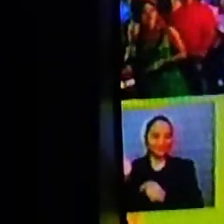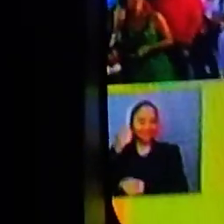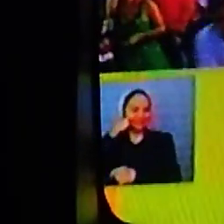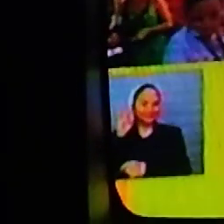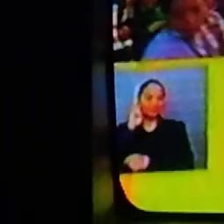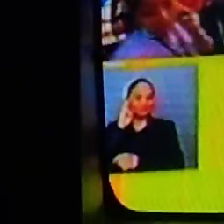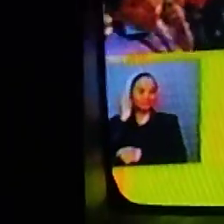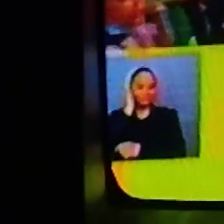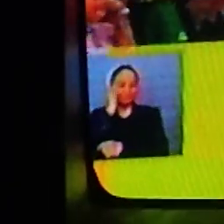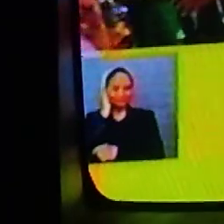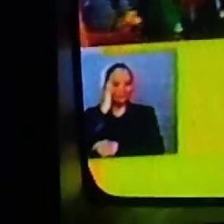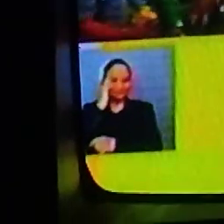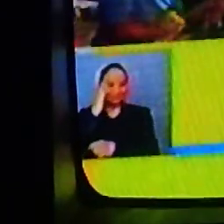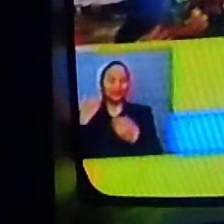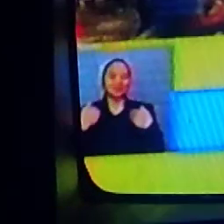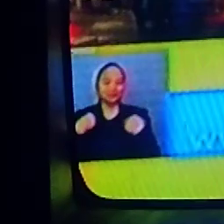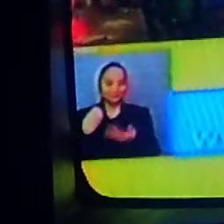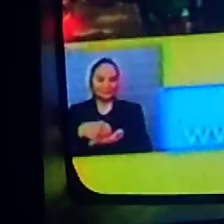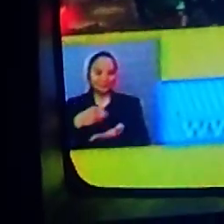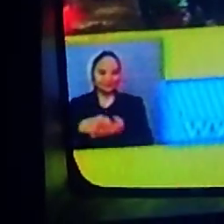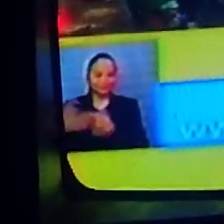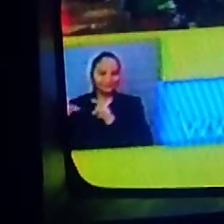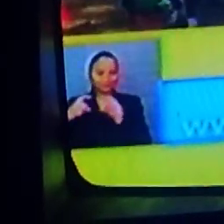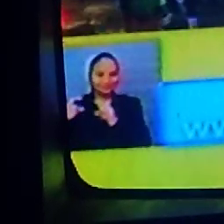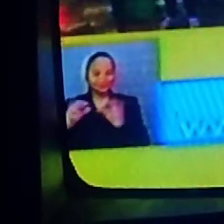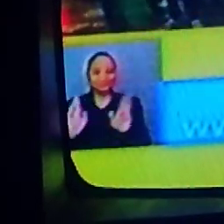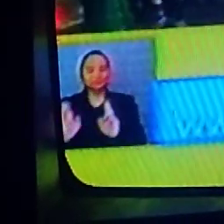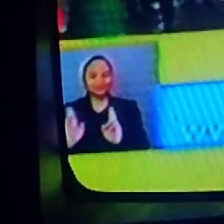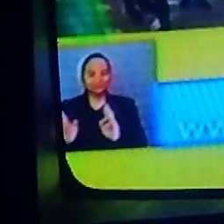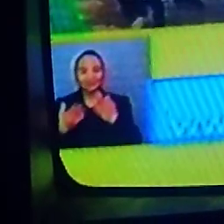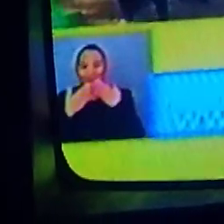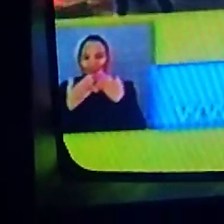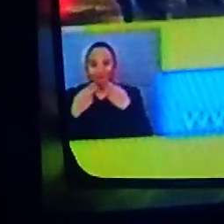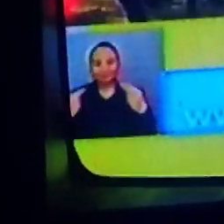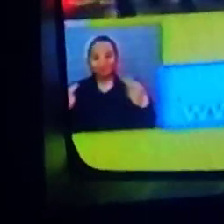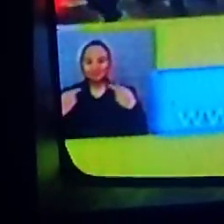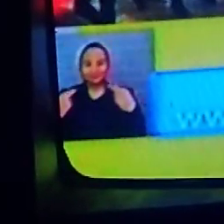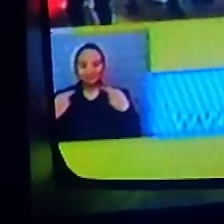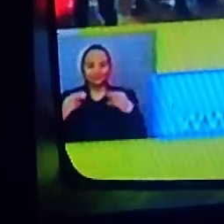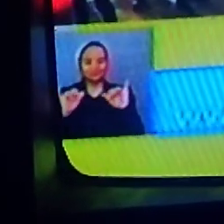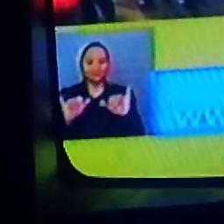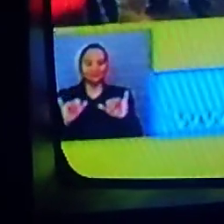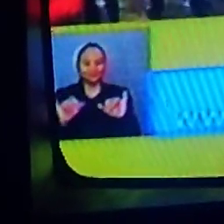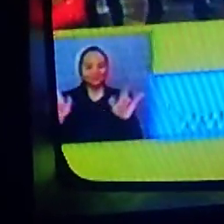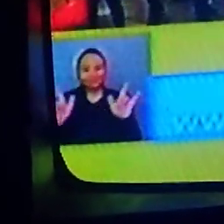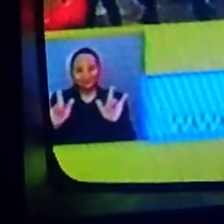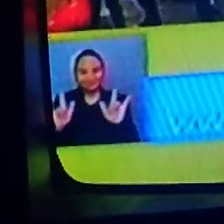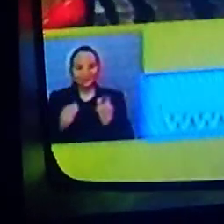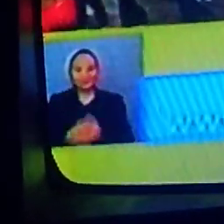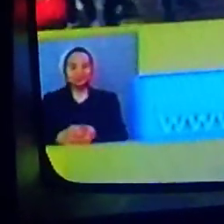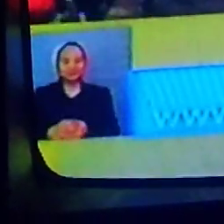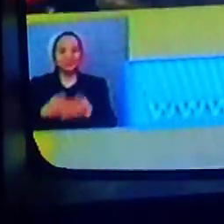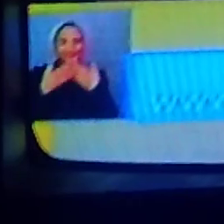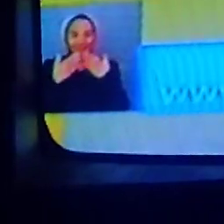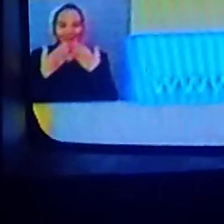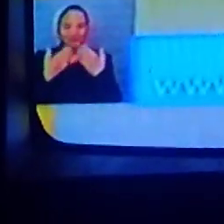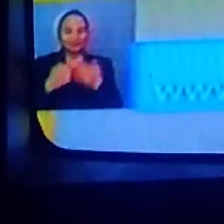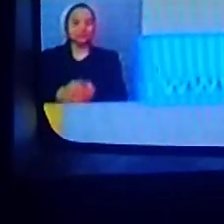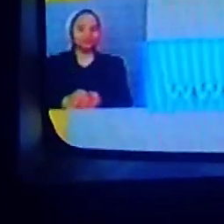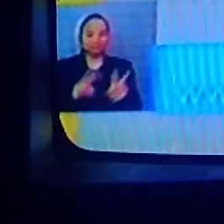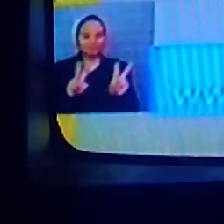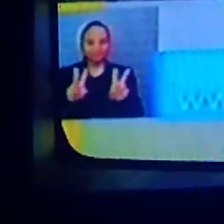pera na. Alarm na! Salamat po sa panonood. Pakitambay mga igan-igan at magkita-kita tayo muli sa Pangasa Morning Show kung saan laging